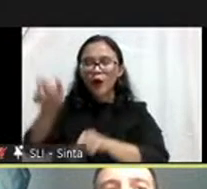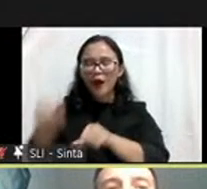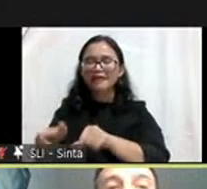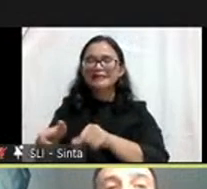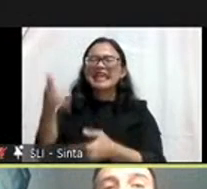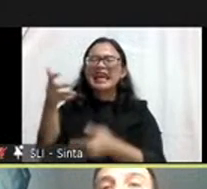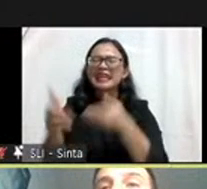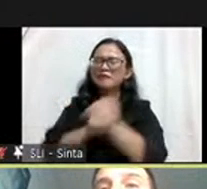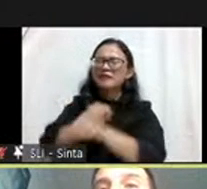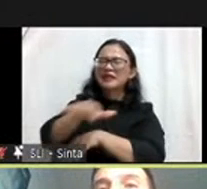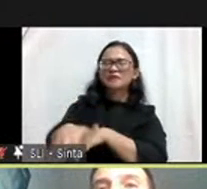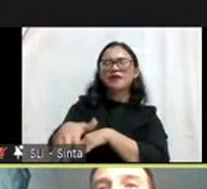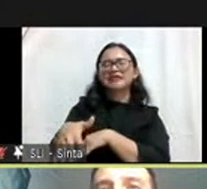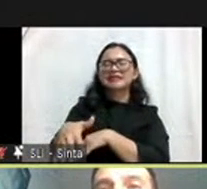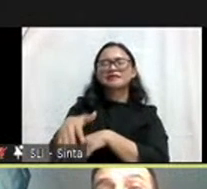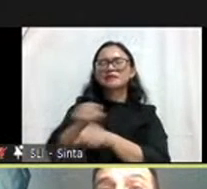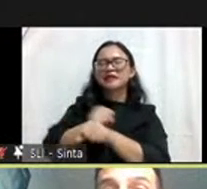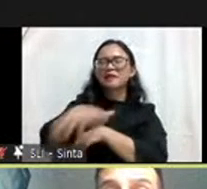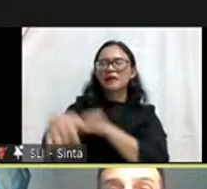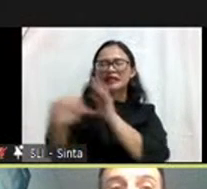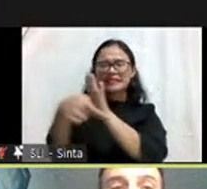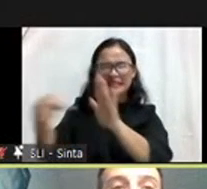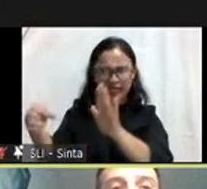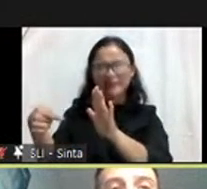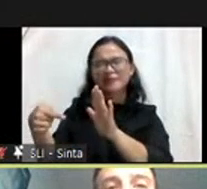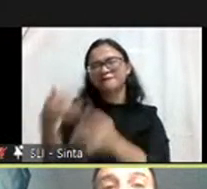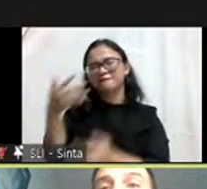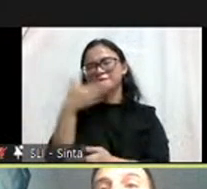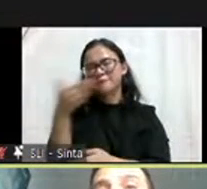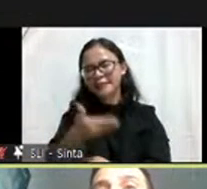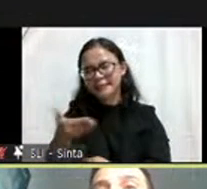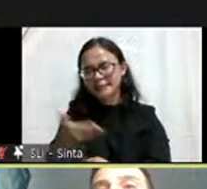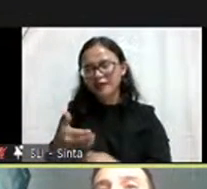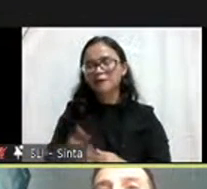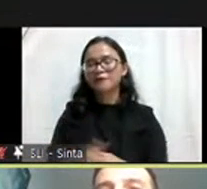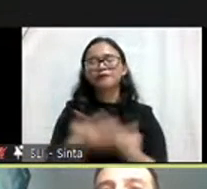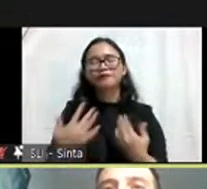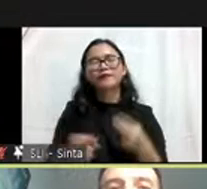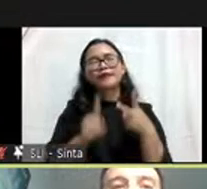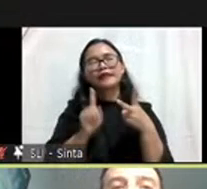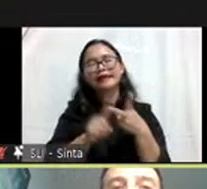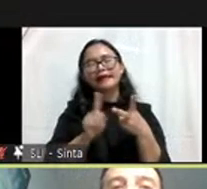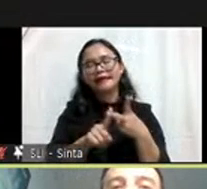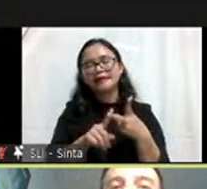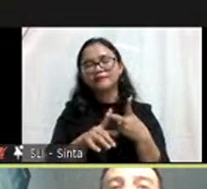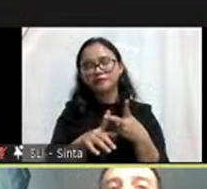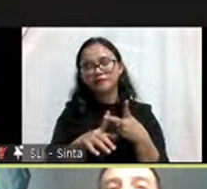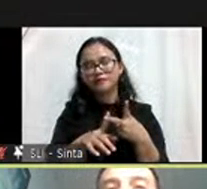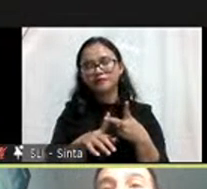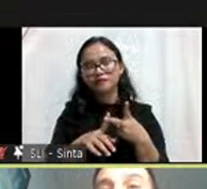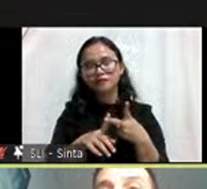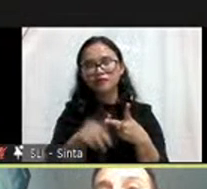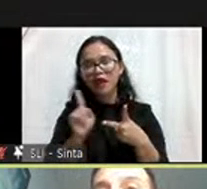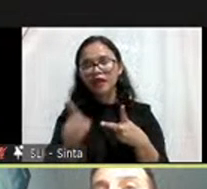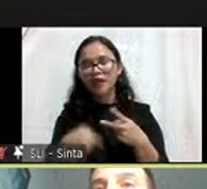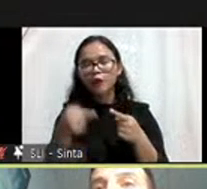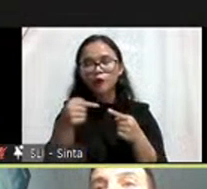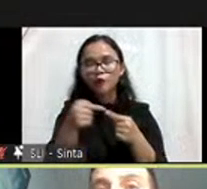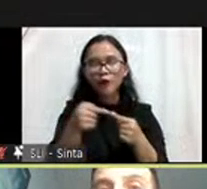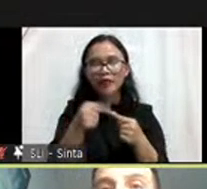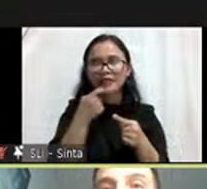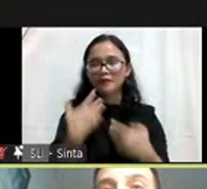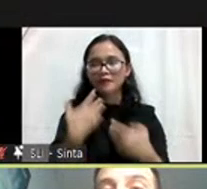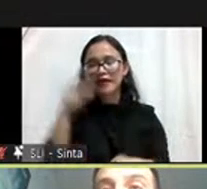dampak dari praktik-praktik bisis dan manusia dan juga prinsip yang lain adalah hubungan antara rencana aksi